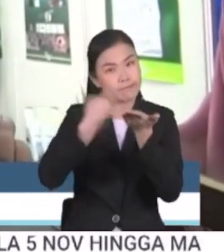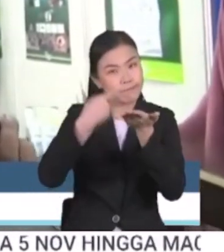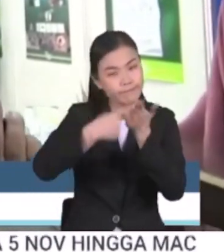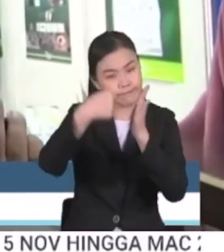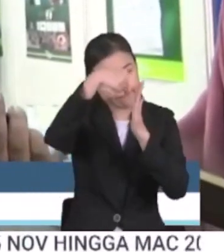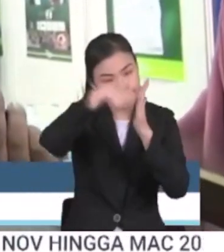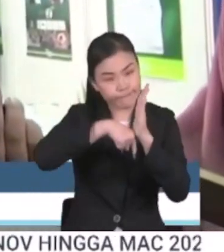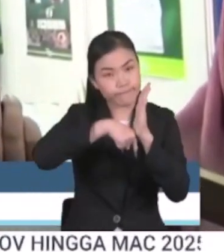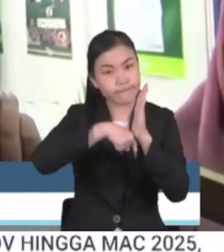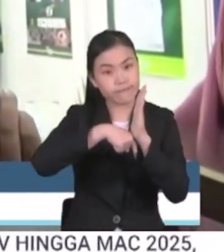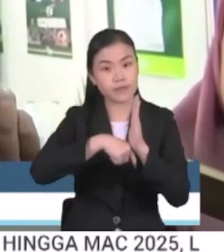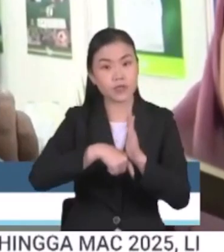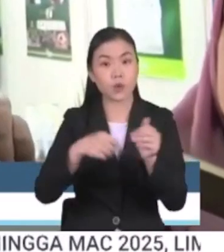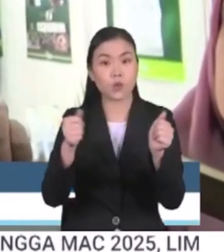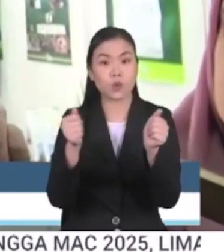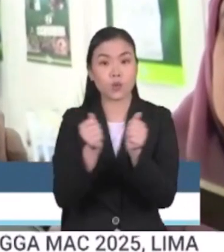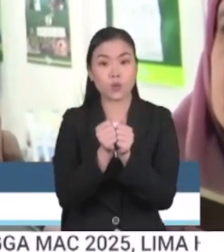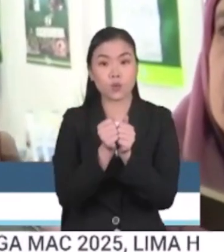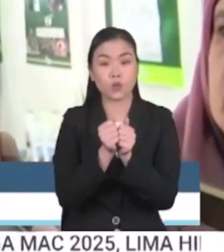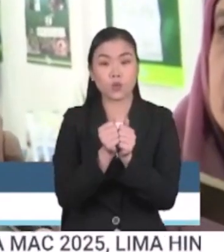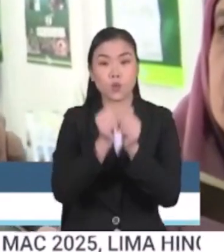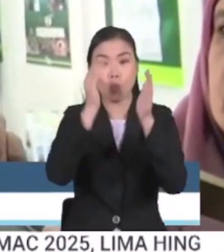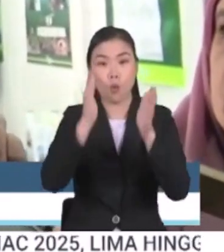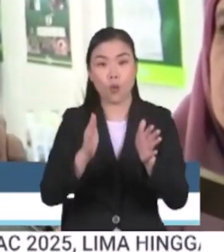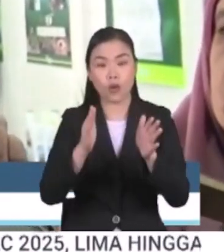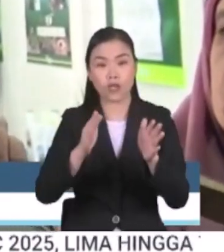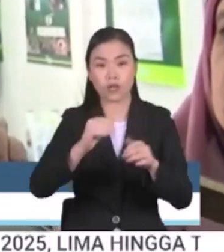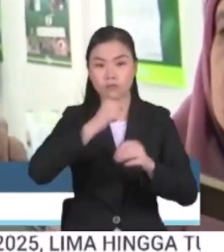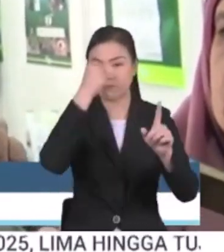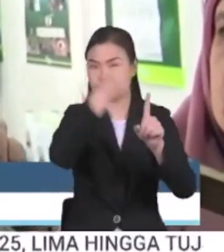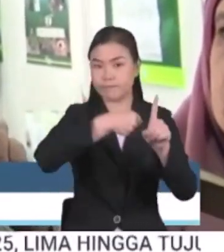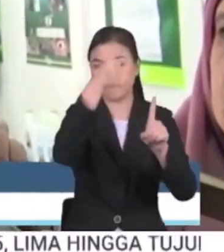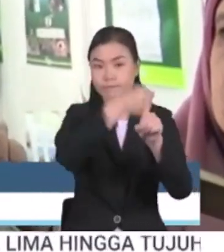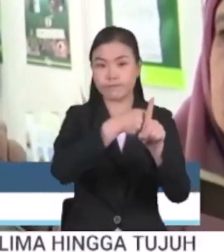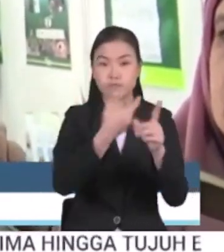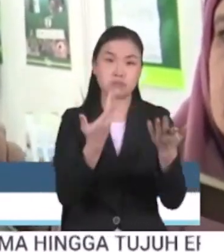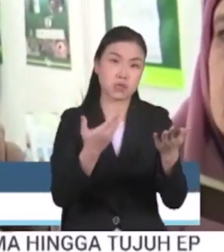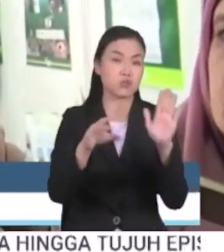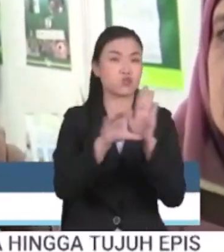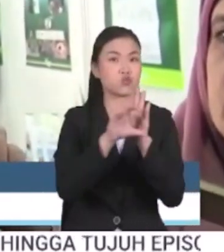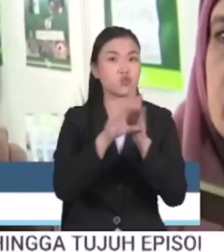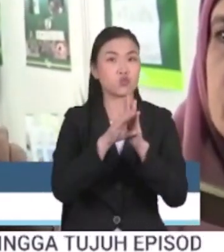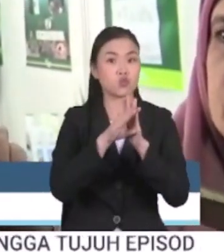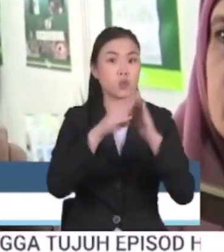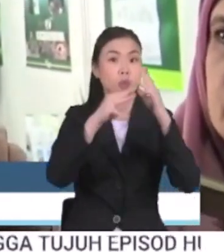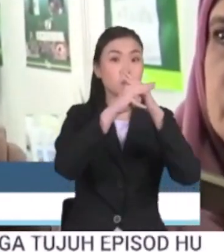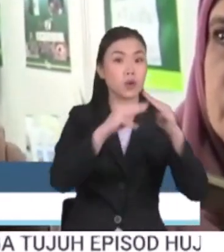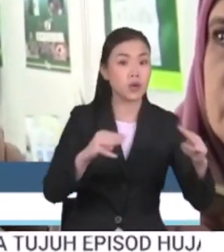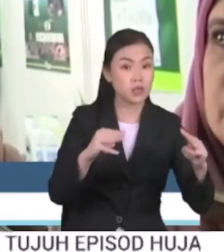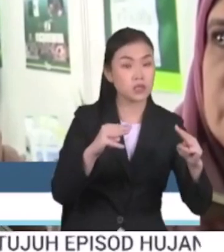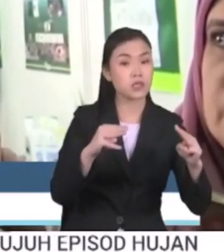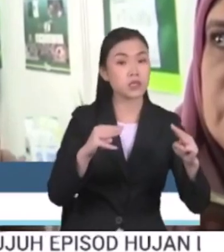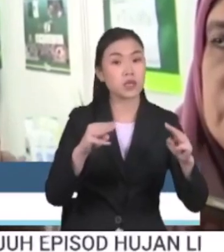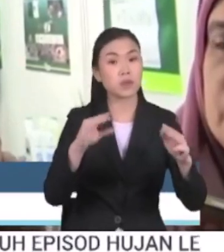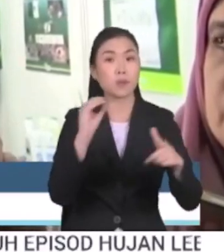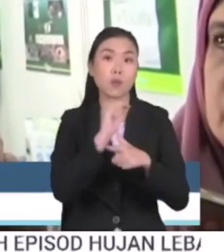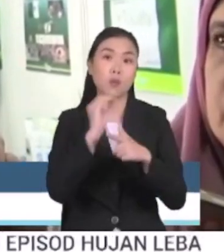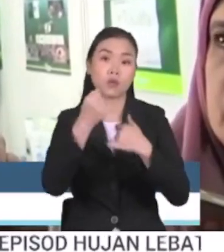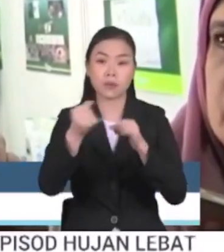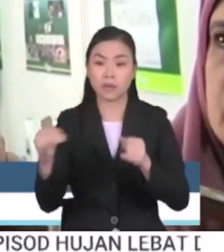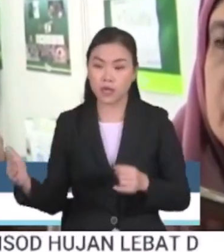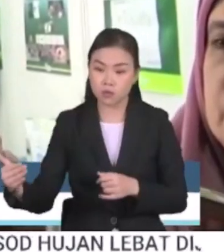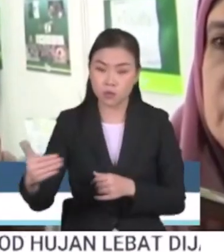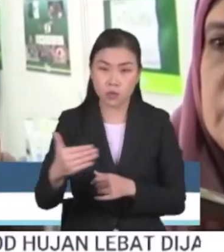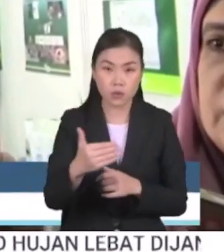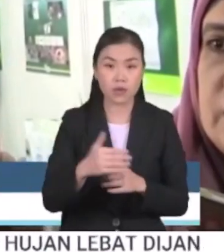lanjutlah dengan player-player yang so-called champion to that area seperti museum dan juga UMP dan juga perikanan untuk kita